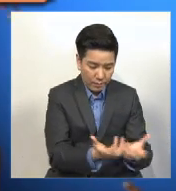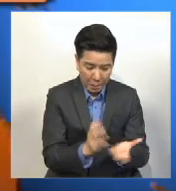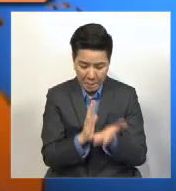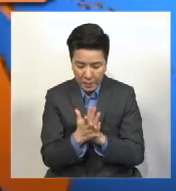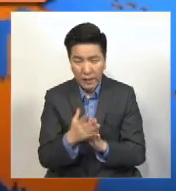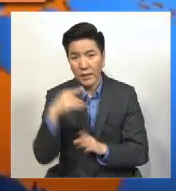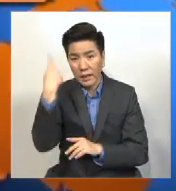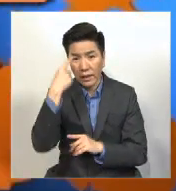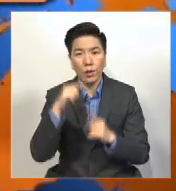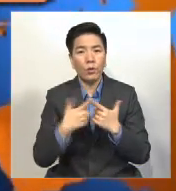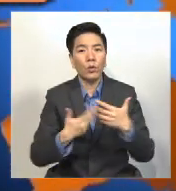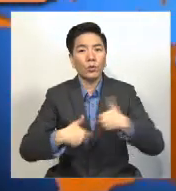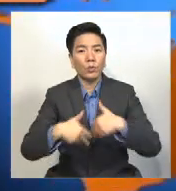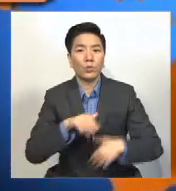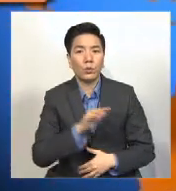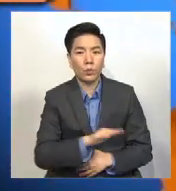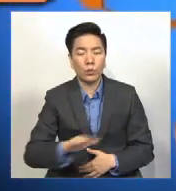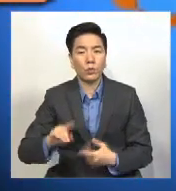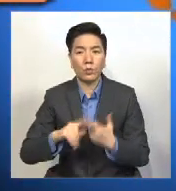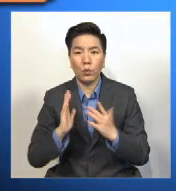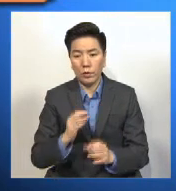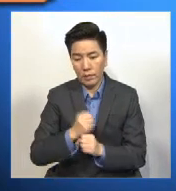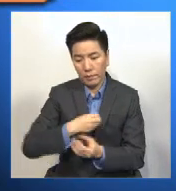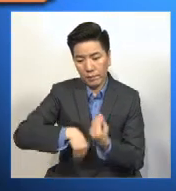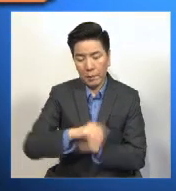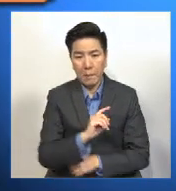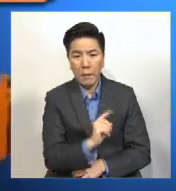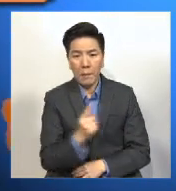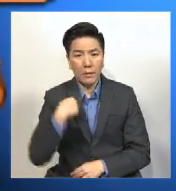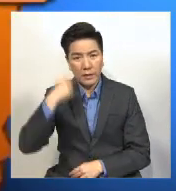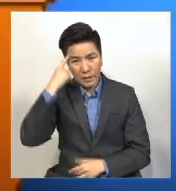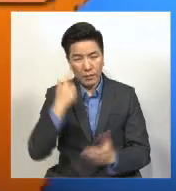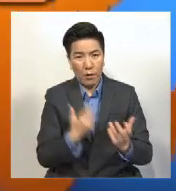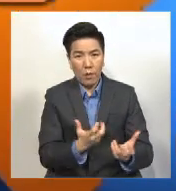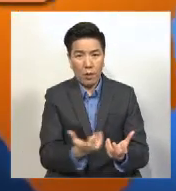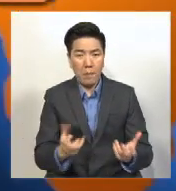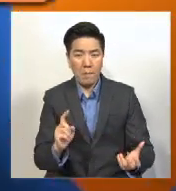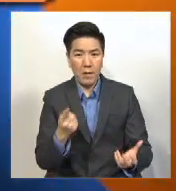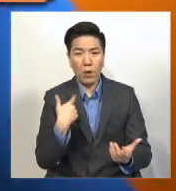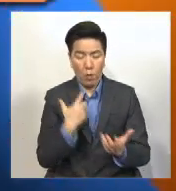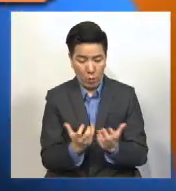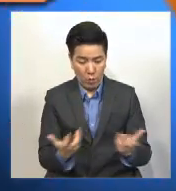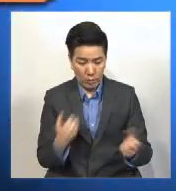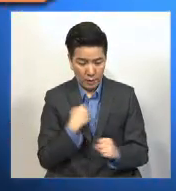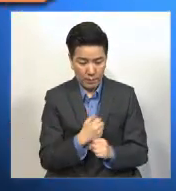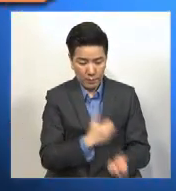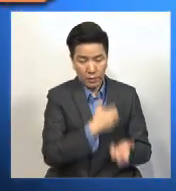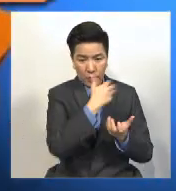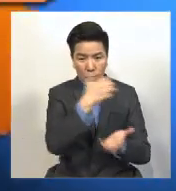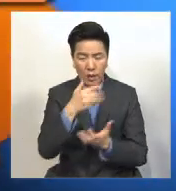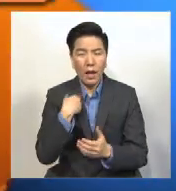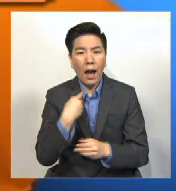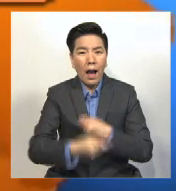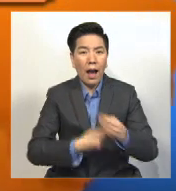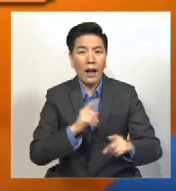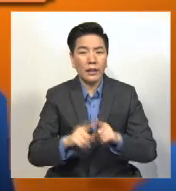จท่องเที่ยวท่องเที่ยวชุมชนหรือว่าจะเป็นผู้ประกอบการใหม่ที่มีนวัตกรรมกลุ่มผู้ค้าส่งค้าปลีกร้านโชว์ห่